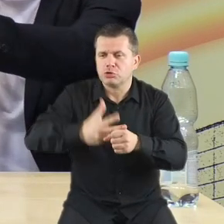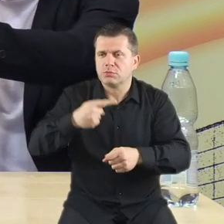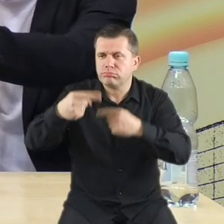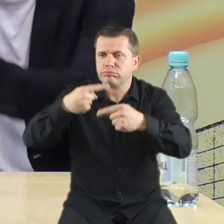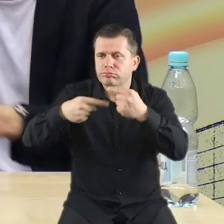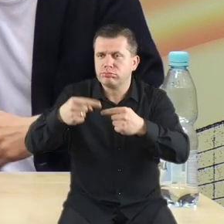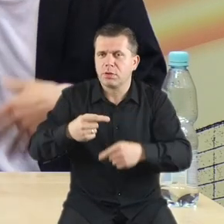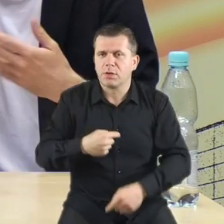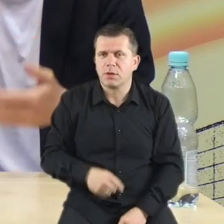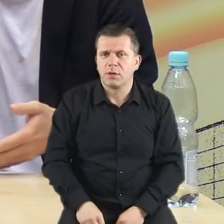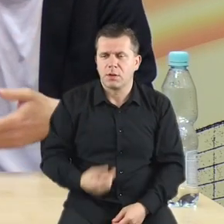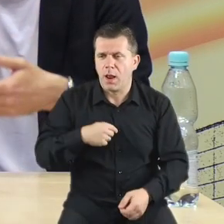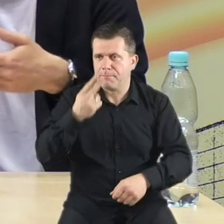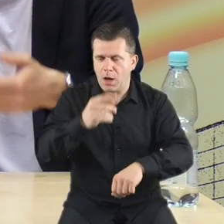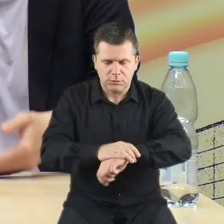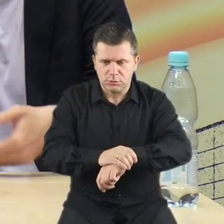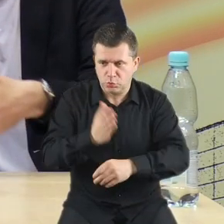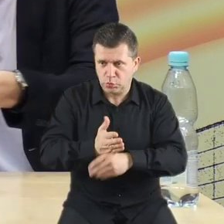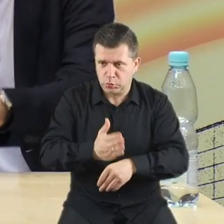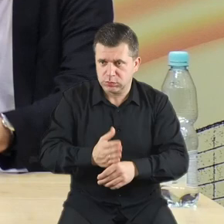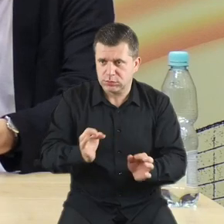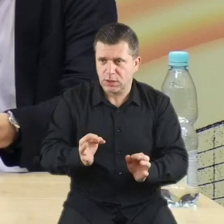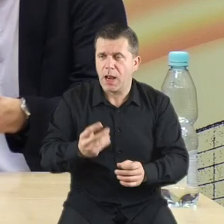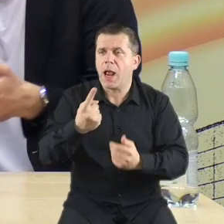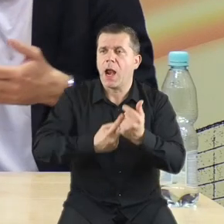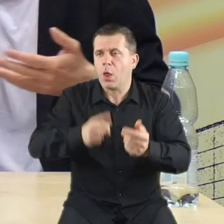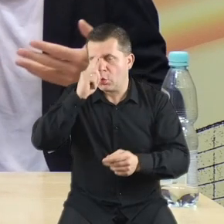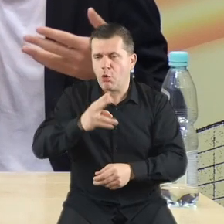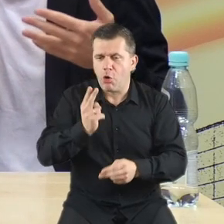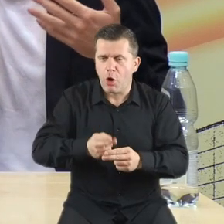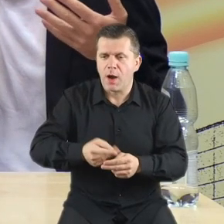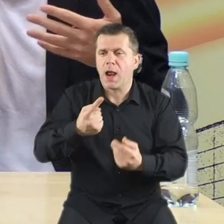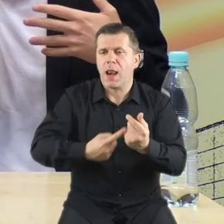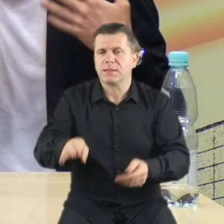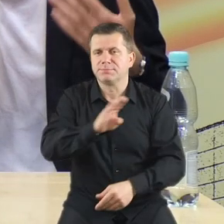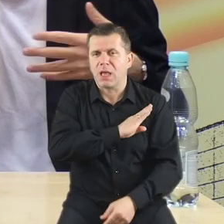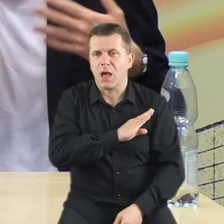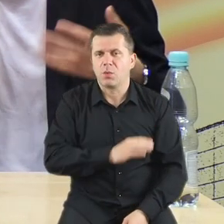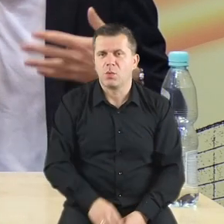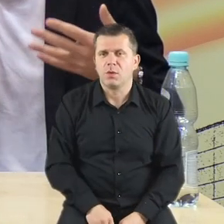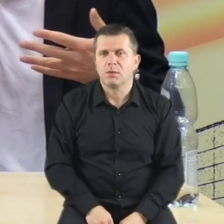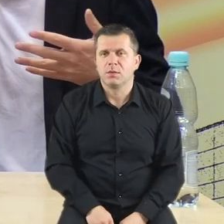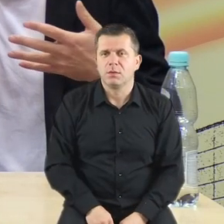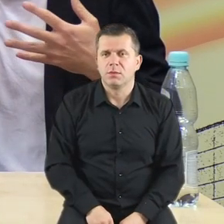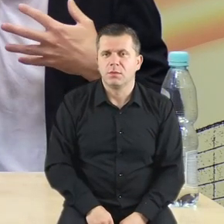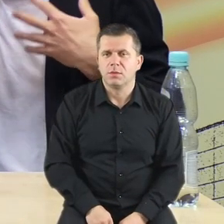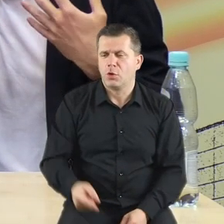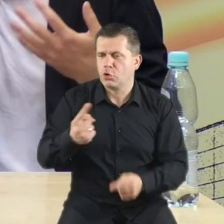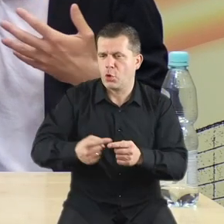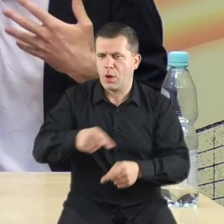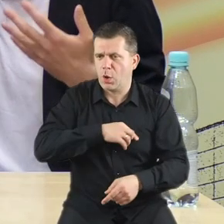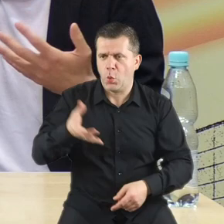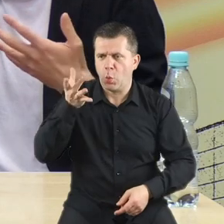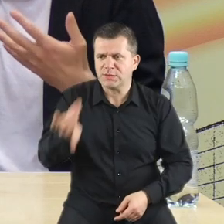patrzę, czy już ile dzisiaj tam zachorowało, ile zmarło. No, już w momencie tak się trochę nawet uzależniłem od tego, ale nie